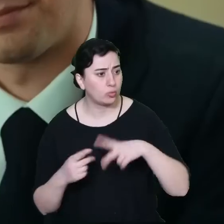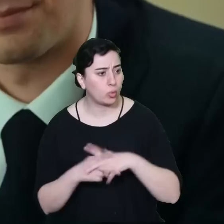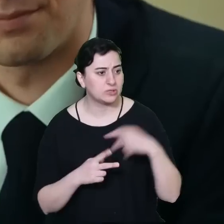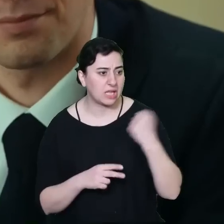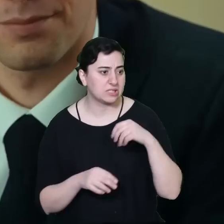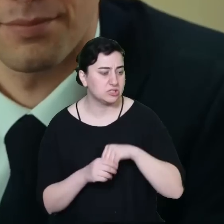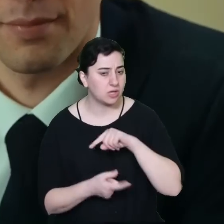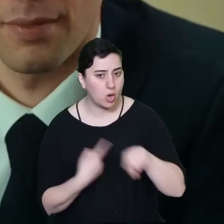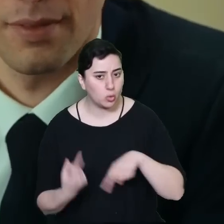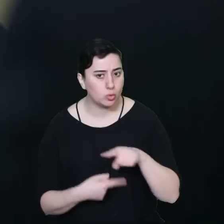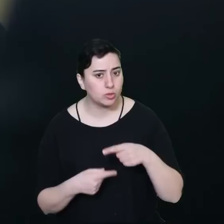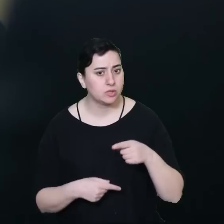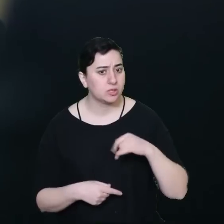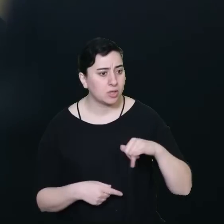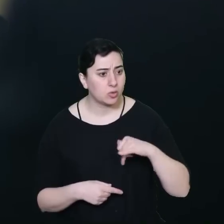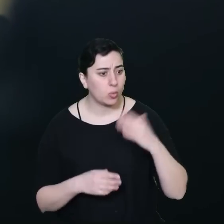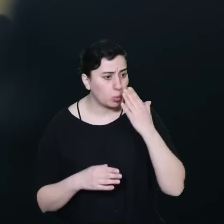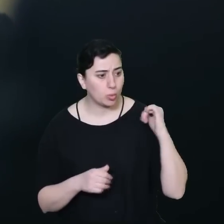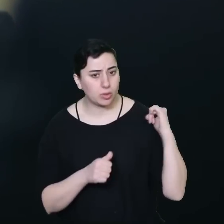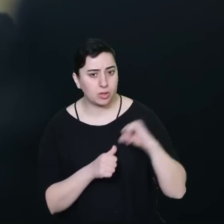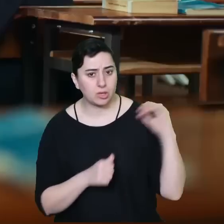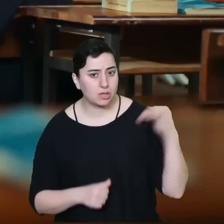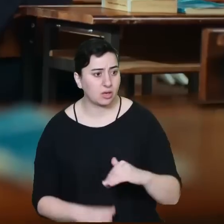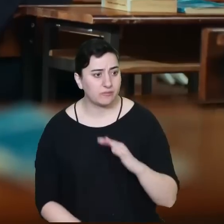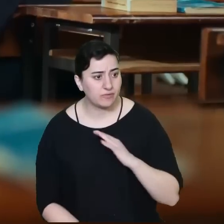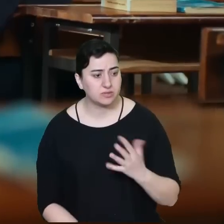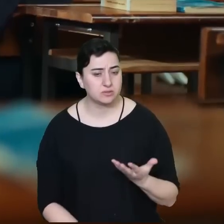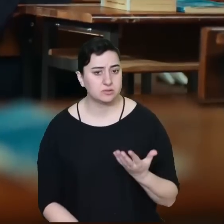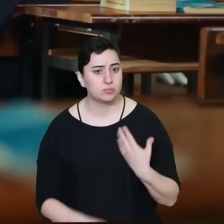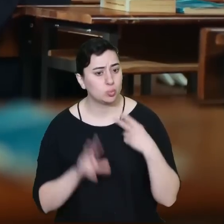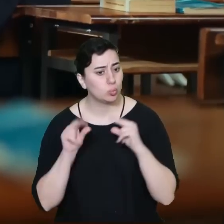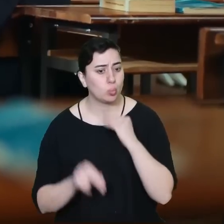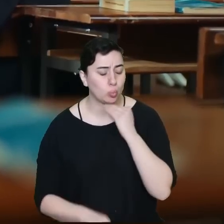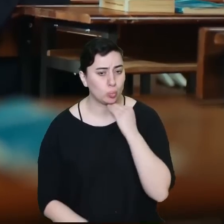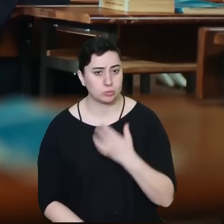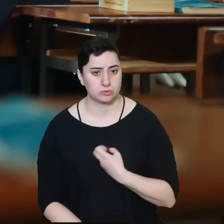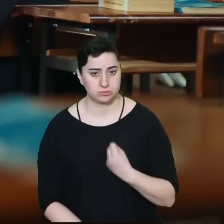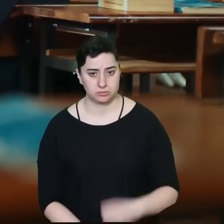katili diye. Yakında bunlar okula gene basarlar görürsün. Vallahi gözüm uyku girmiyor ha.